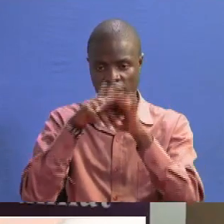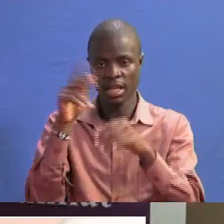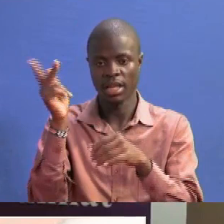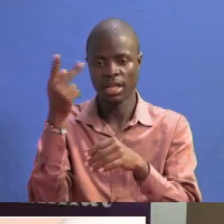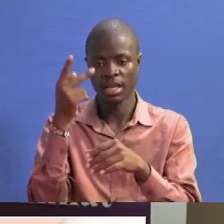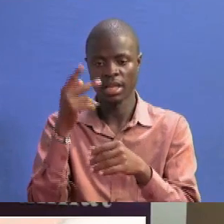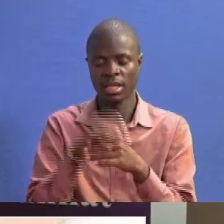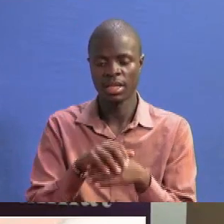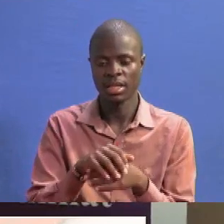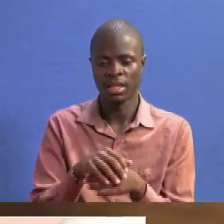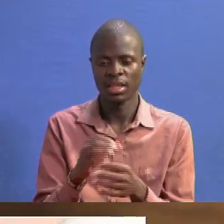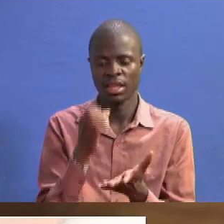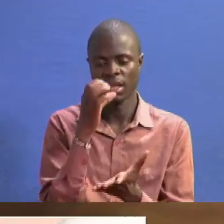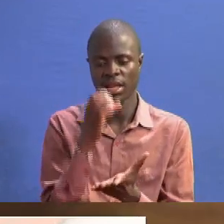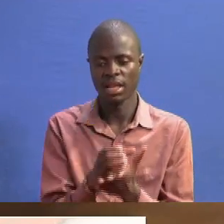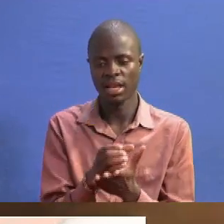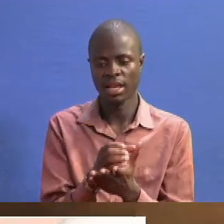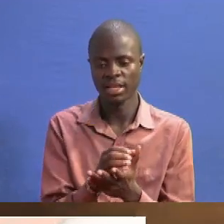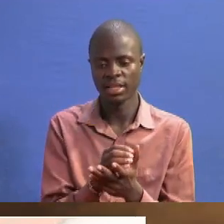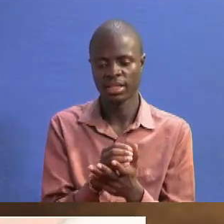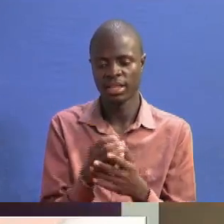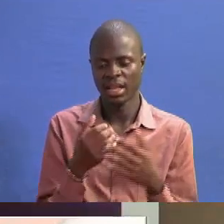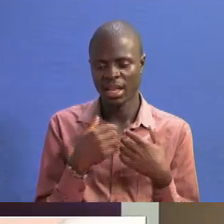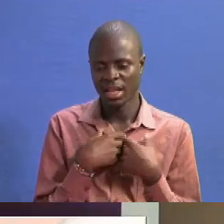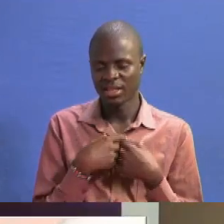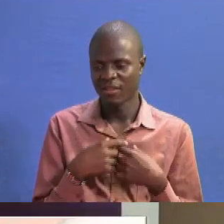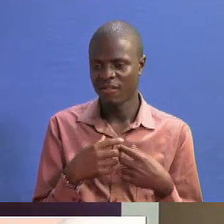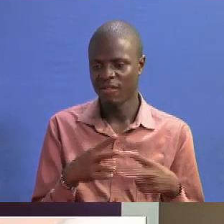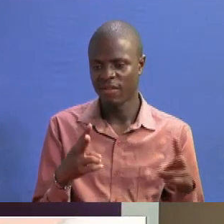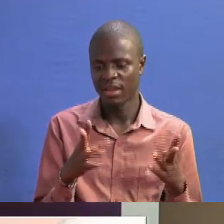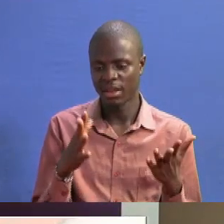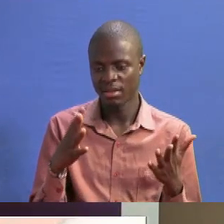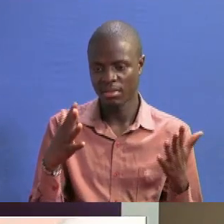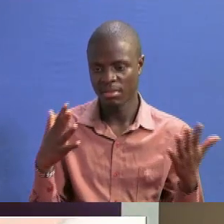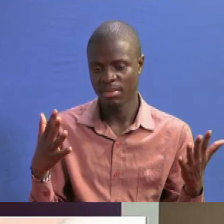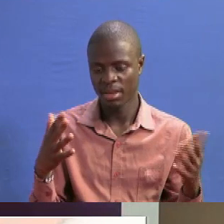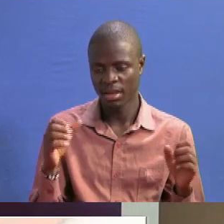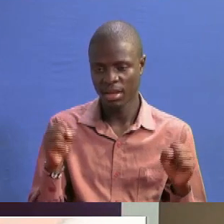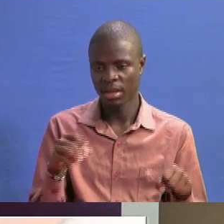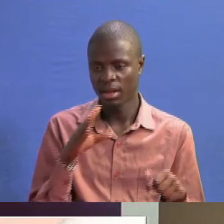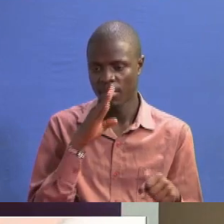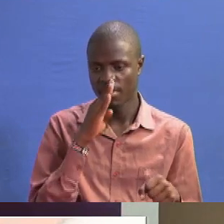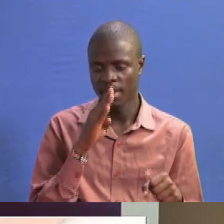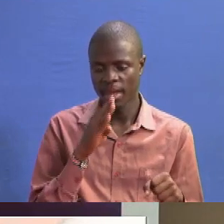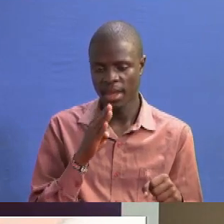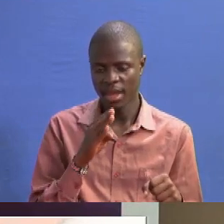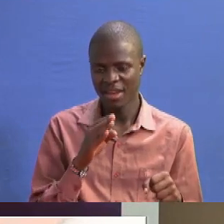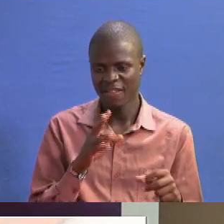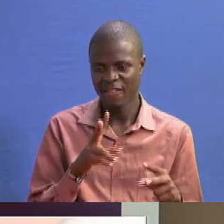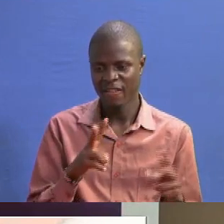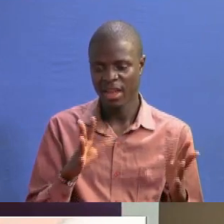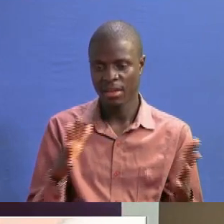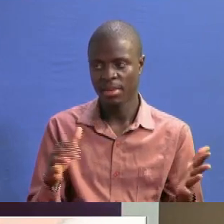Kenyatta, taka za glesi ikiwemo chupa zina madhara kwenye mazingira. Glass can be a big challenge when it comes to